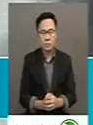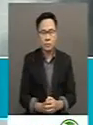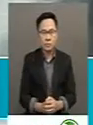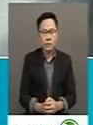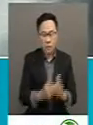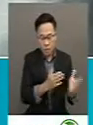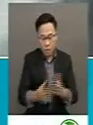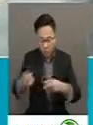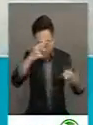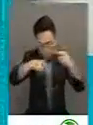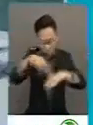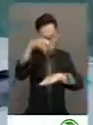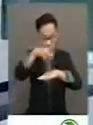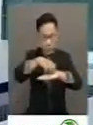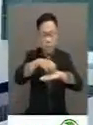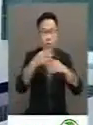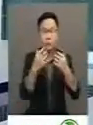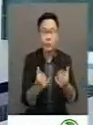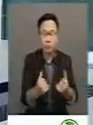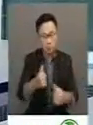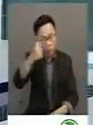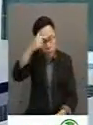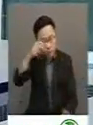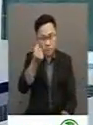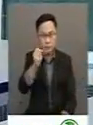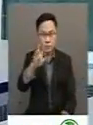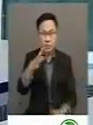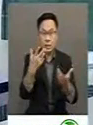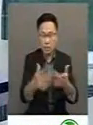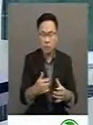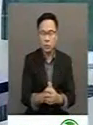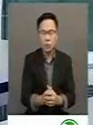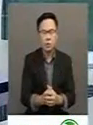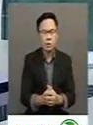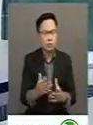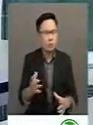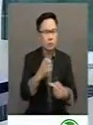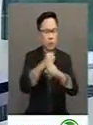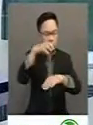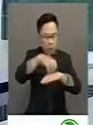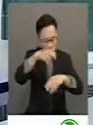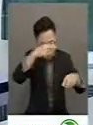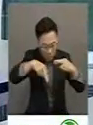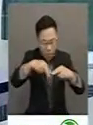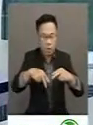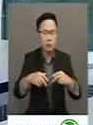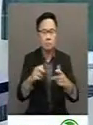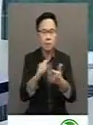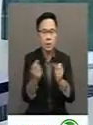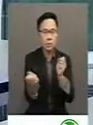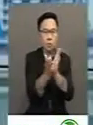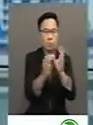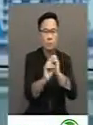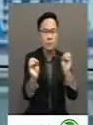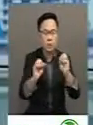ส่วนบรรยากาศการเข้าตรวจค้นวัดพระธรรมกายคุณผู้ชมตอนนี้เข้าสู่วันที่14แล้วนะคะในภาพรวมบรรยากาศก็ยังคงอยู่ในความสงบค่ะ